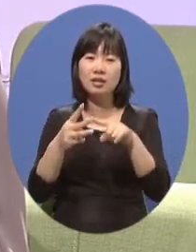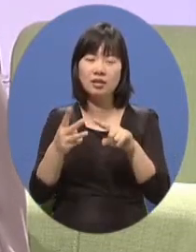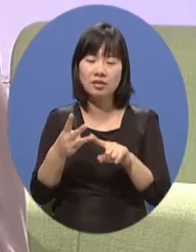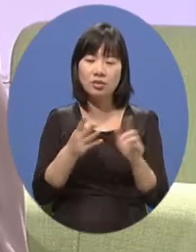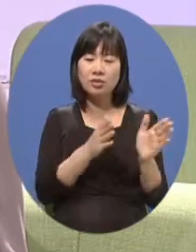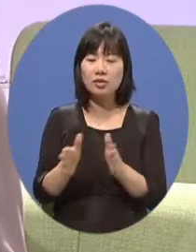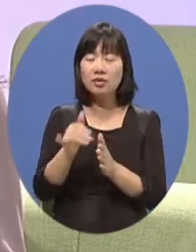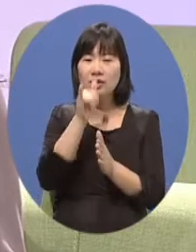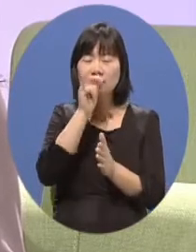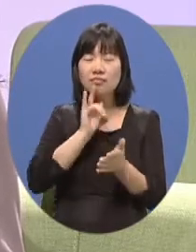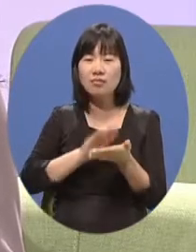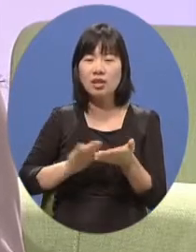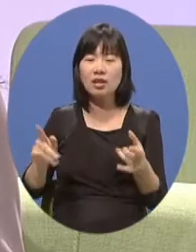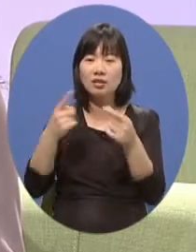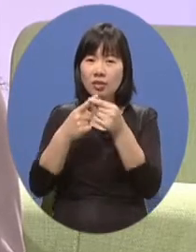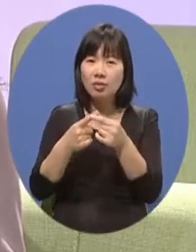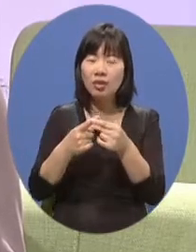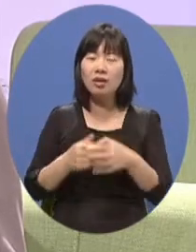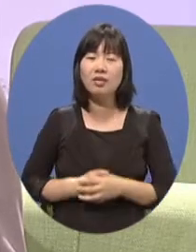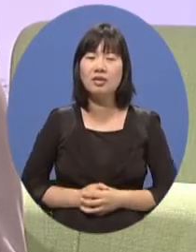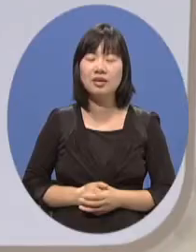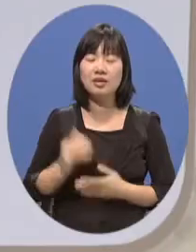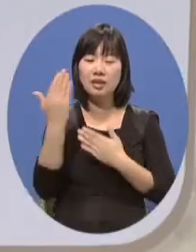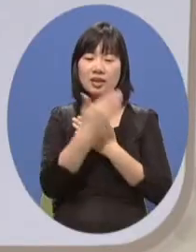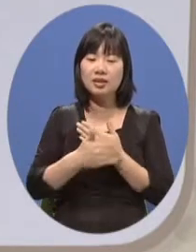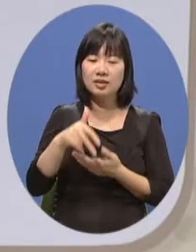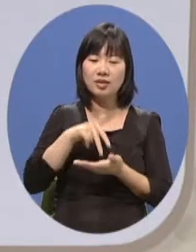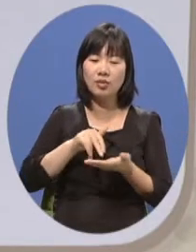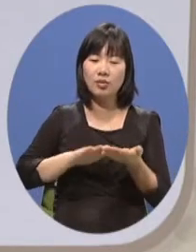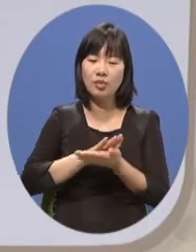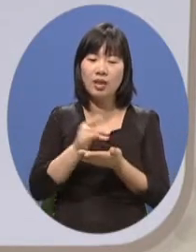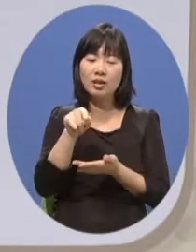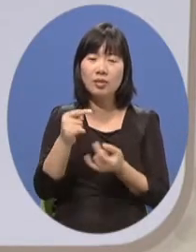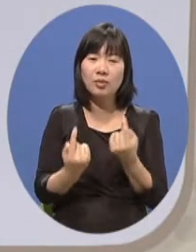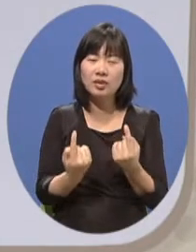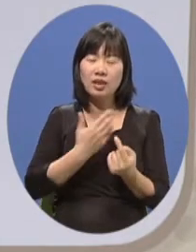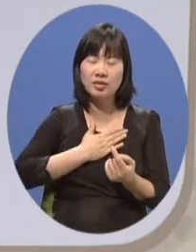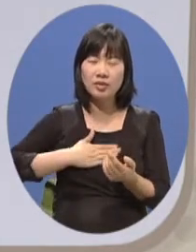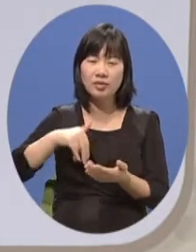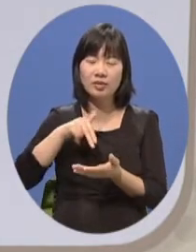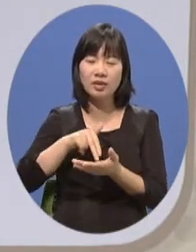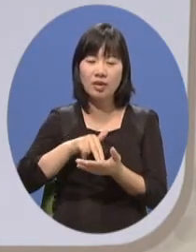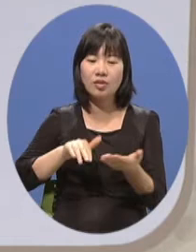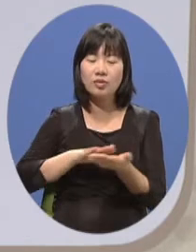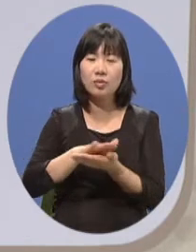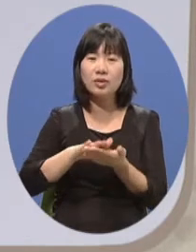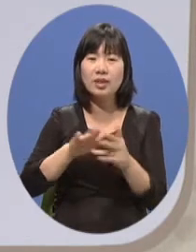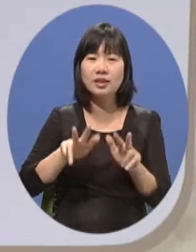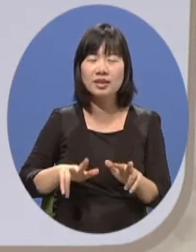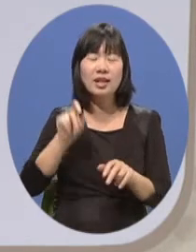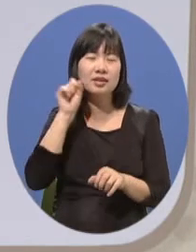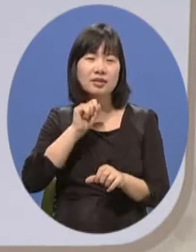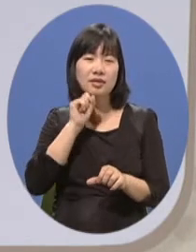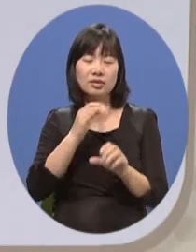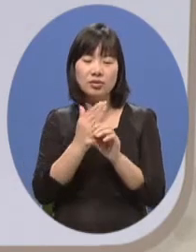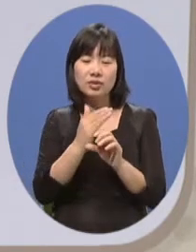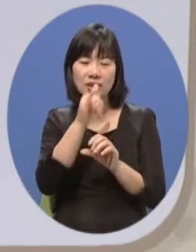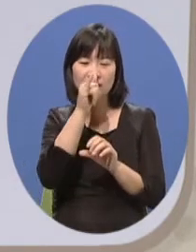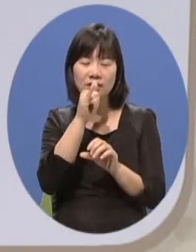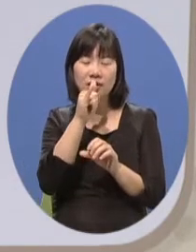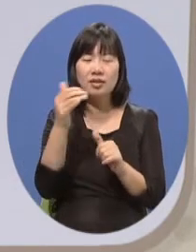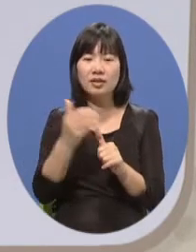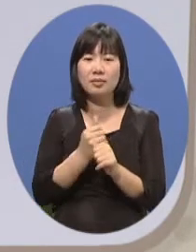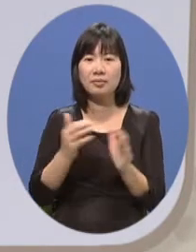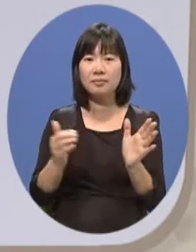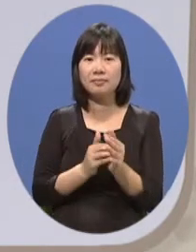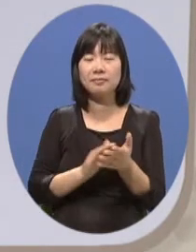했는데 첫 번째로는 이제 신체적인 놀이보다는 정서적인 놀이를 이제 즐기는 이제 그런 것을